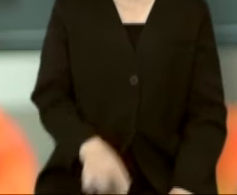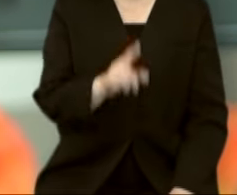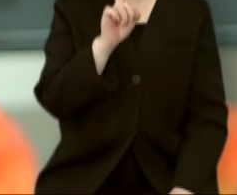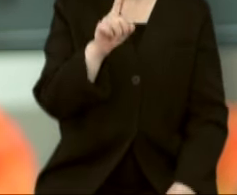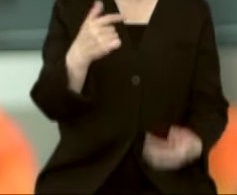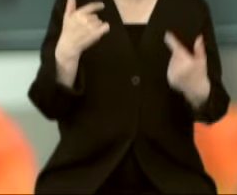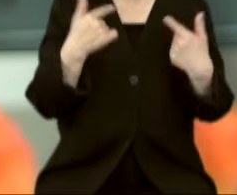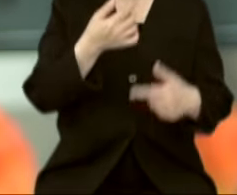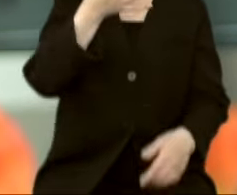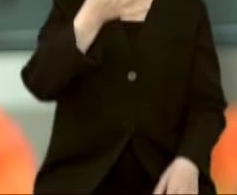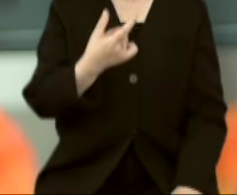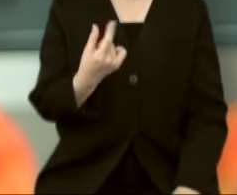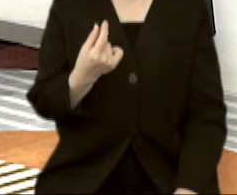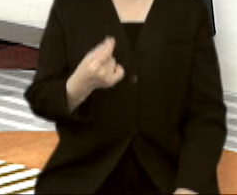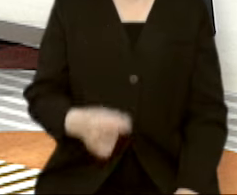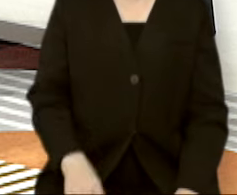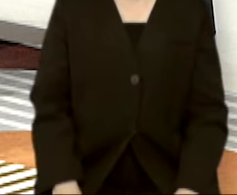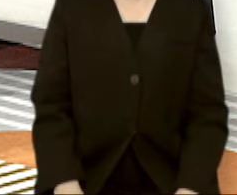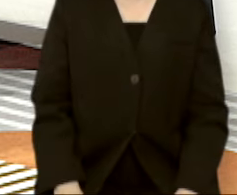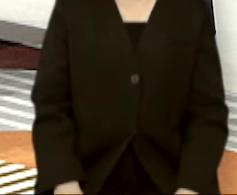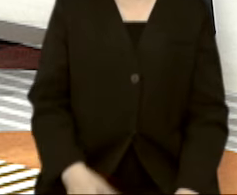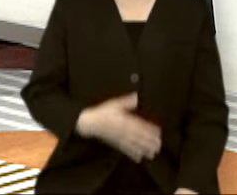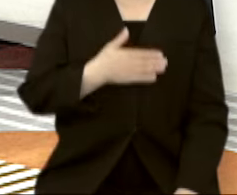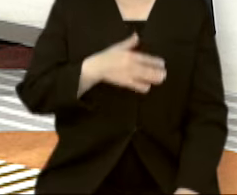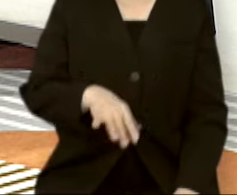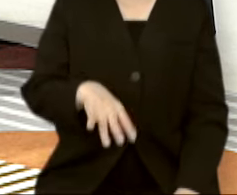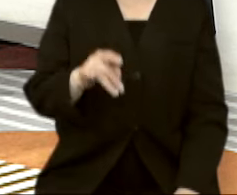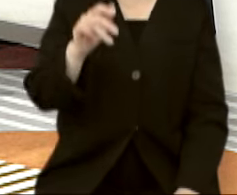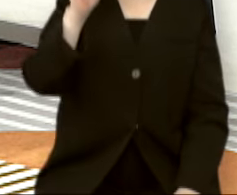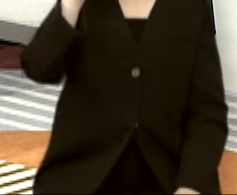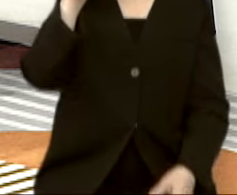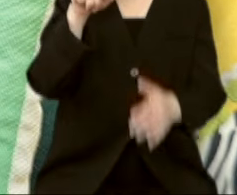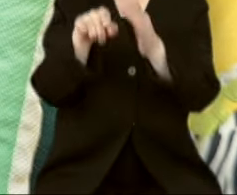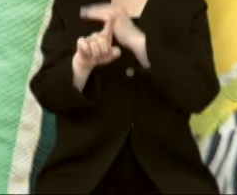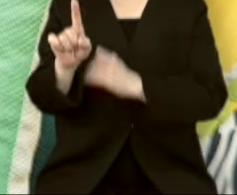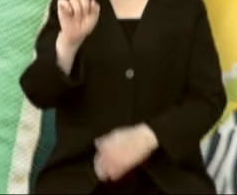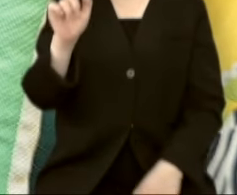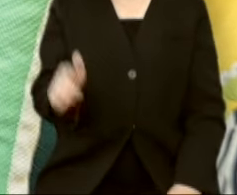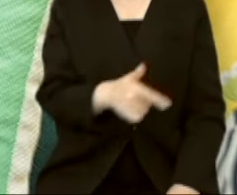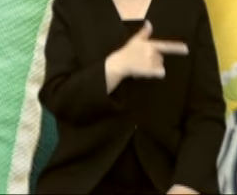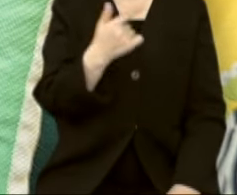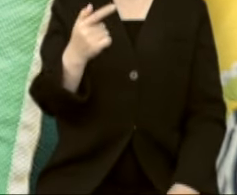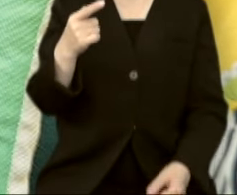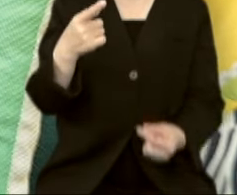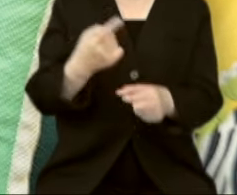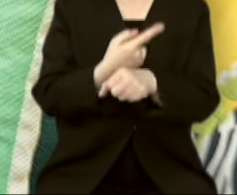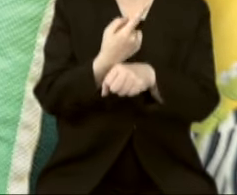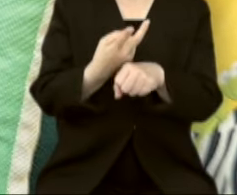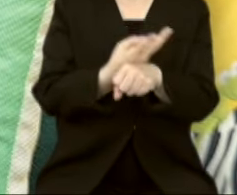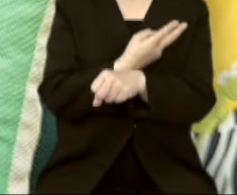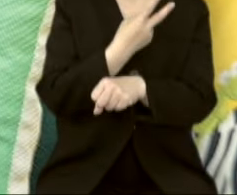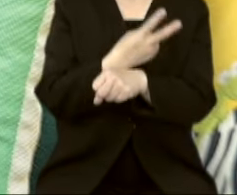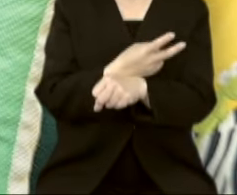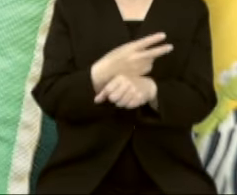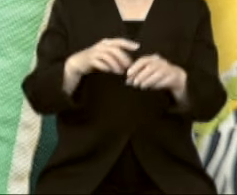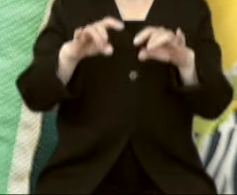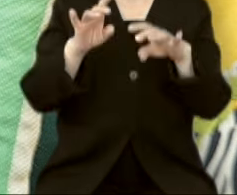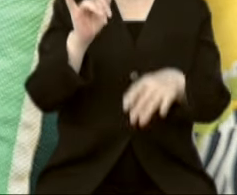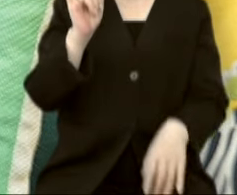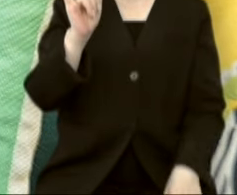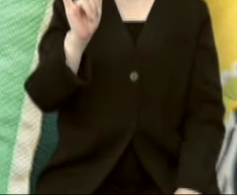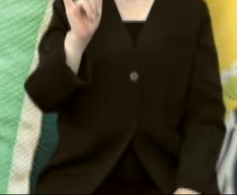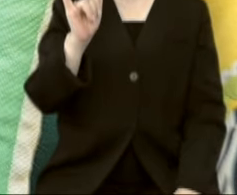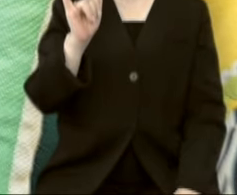언어는 항상 따르는 거고요. 맨 처음에 제가 인도에 갔을 때는 하루에 한 2시간 정도만 전기가 들어왔어요.